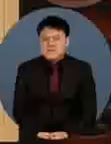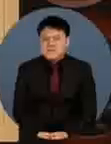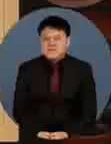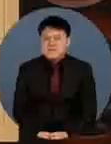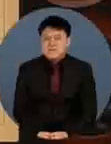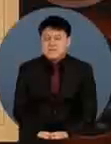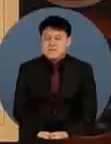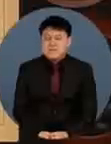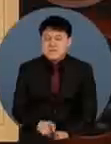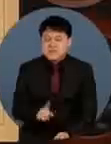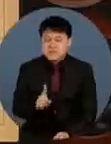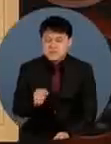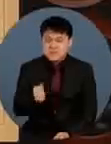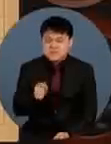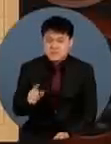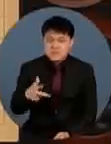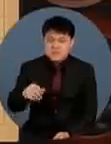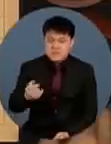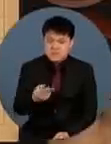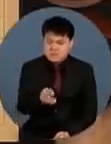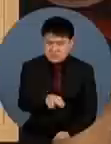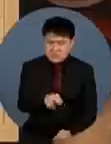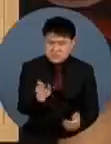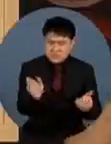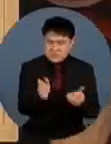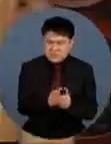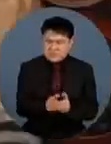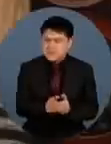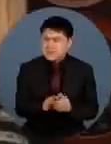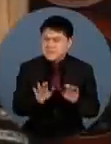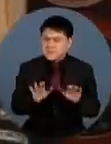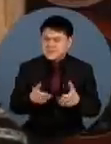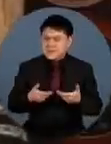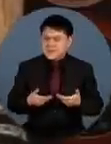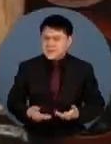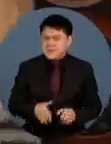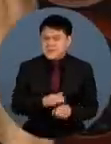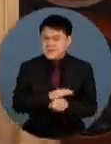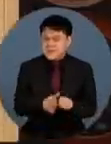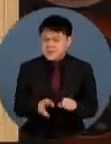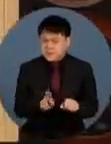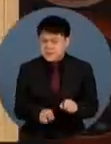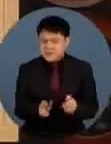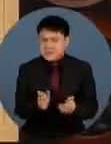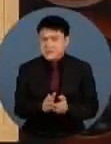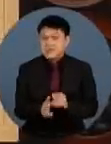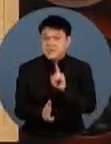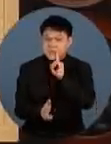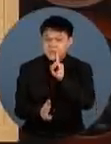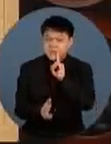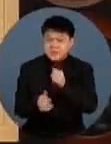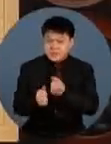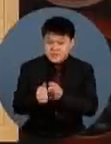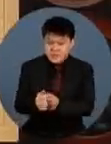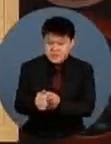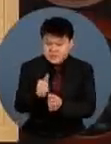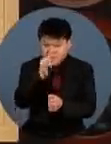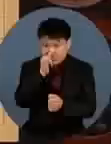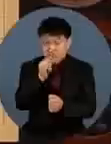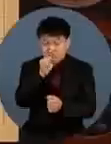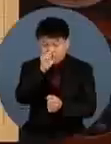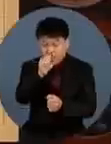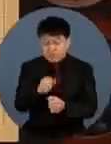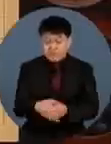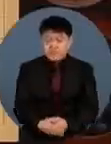저 붙인 수는 허진 선수가 두었는데요. 네. 이미진 선수가 침착하게 잘 응수를 하고 있습니다. 다가서는 것도 좋은